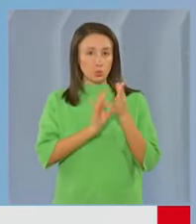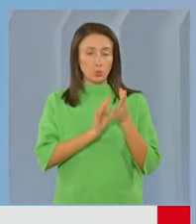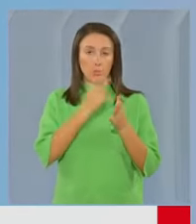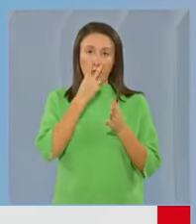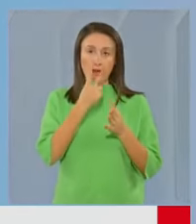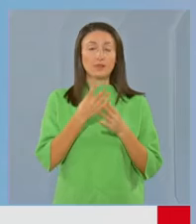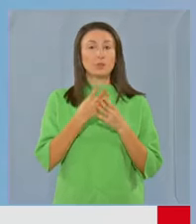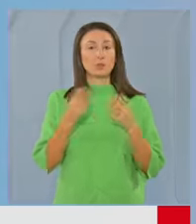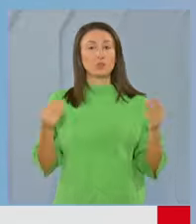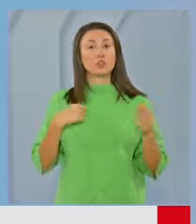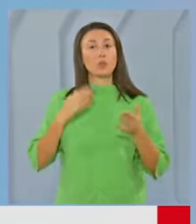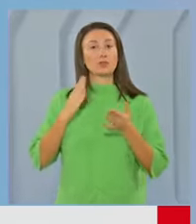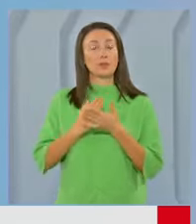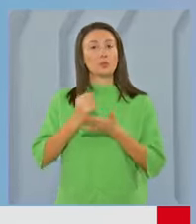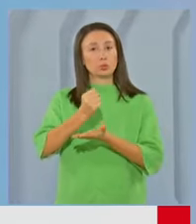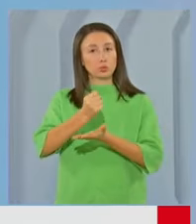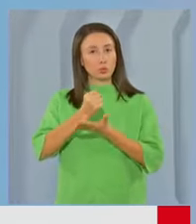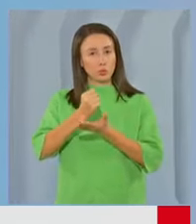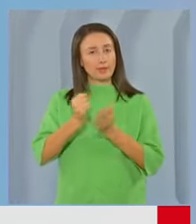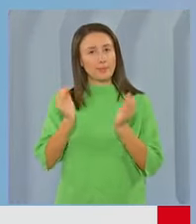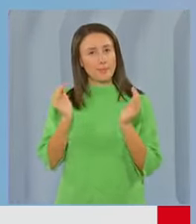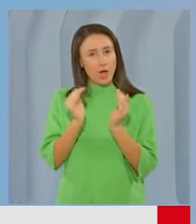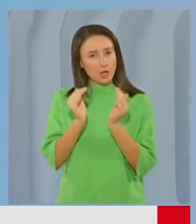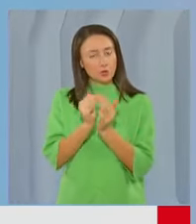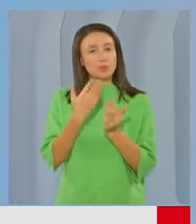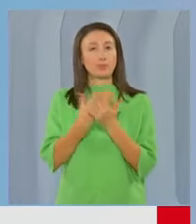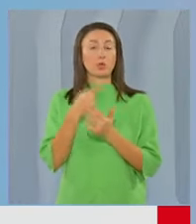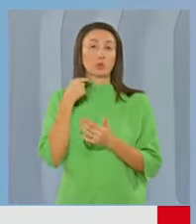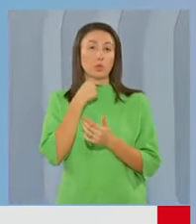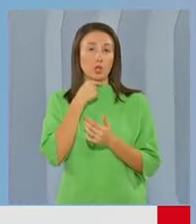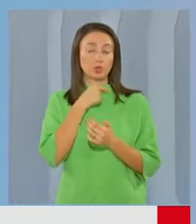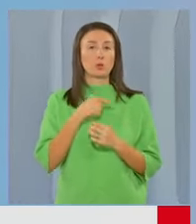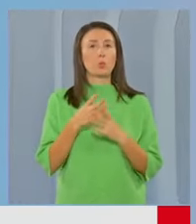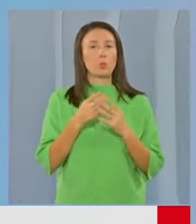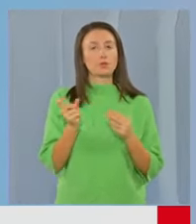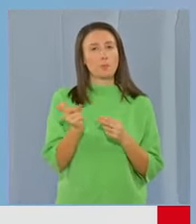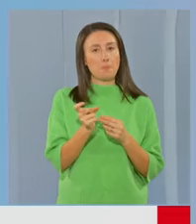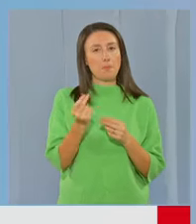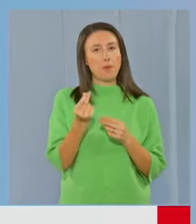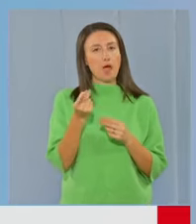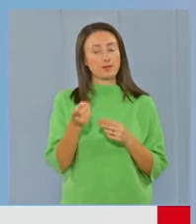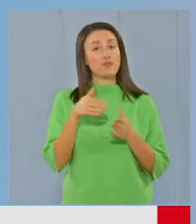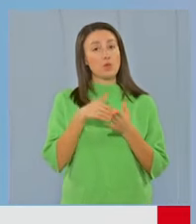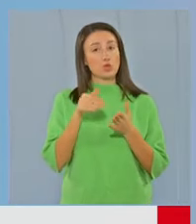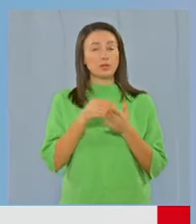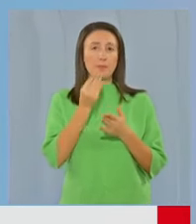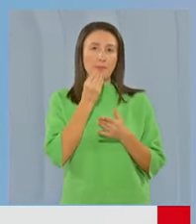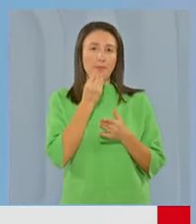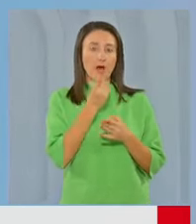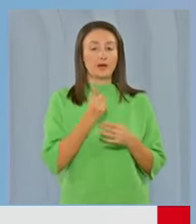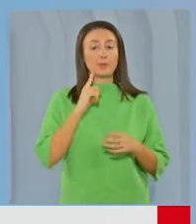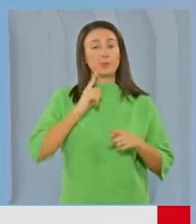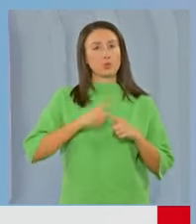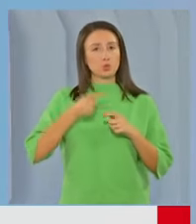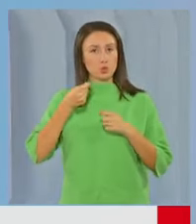arată că mulți și au stabilit deja un buget mai redus pentru Crăciun și mare parte din bani vor fi folosiți pentru mâncare în